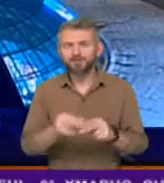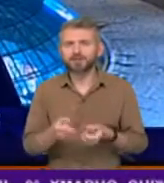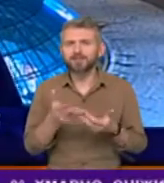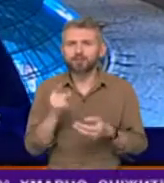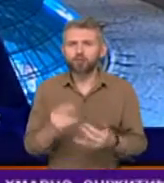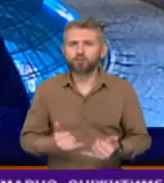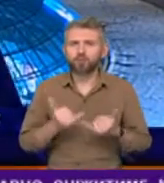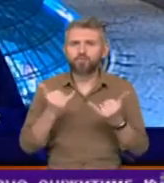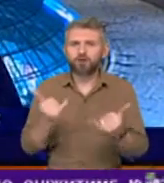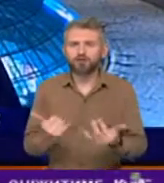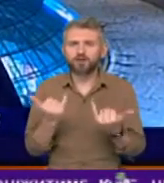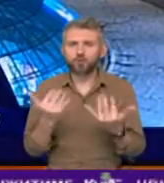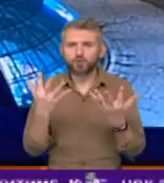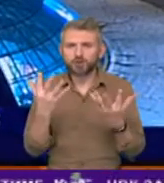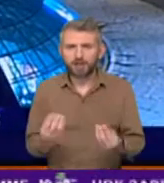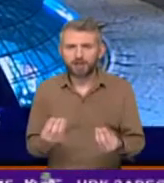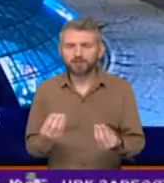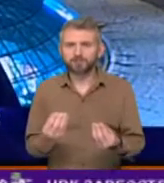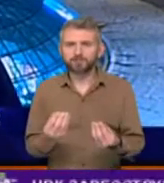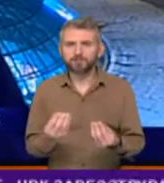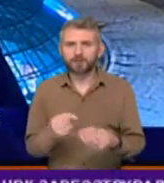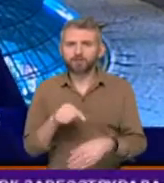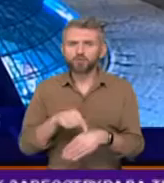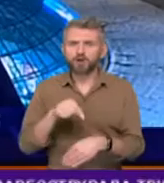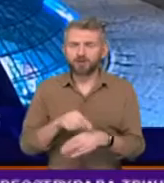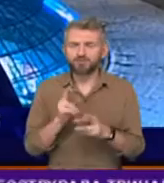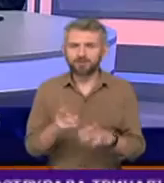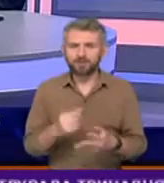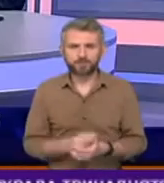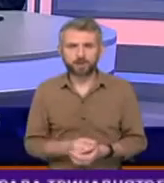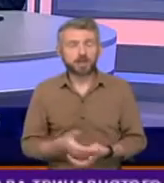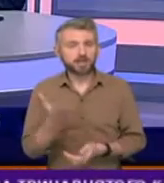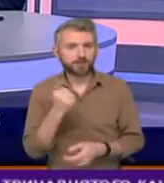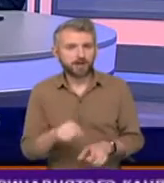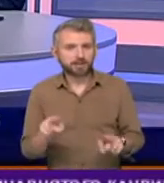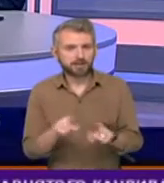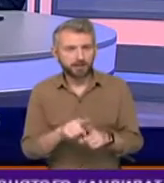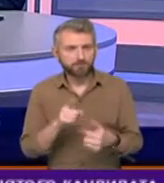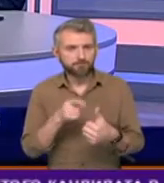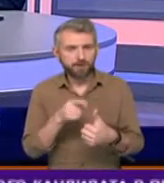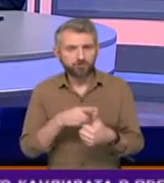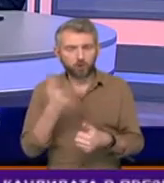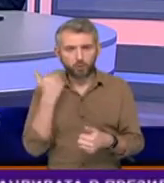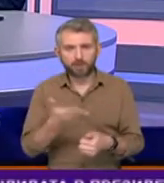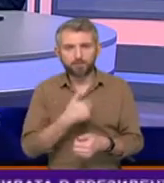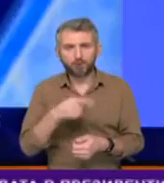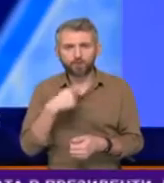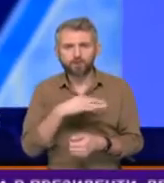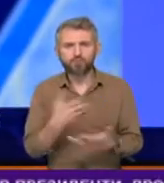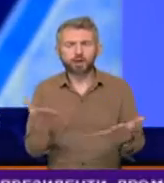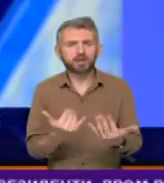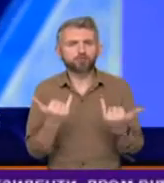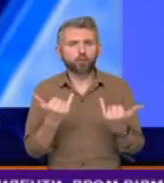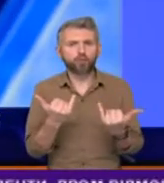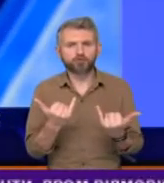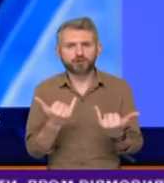його поважність на сьогоднішній день відчувається? Ну, давайте так. Перше, коли ми говоримо не про якісь